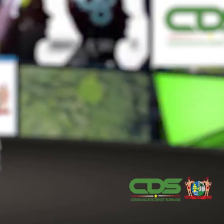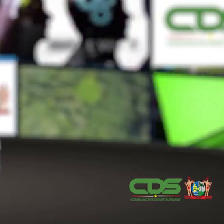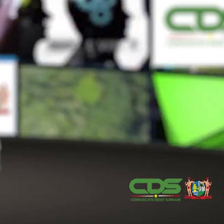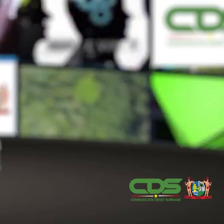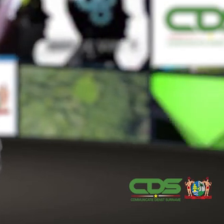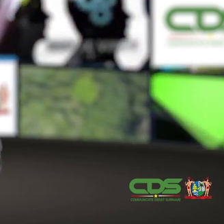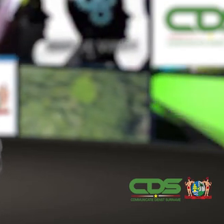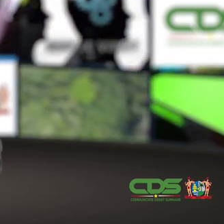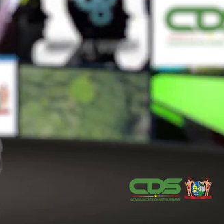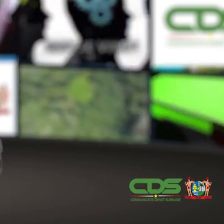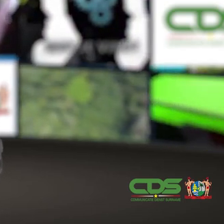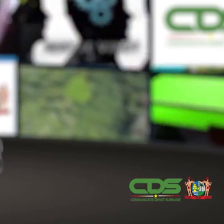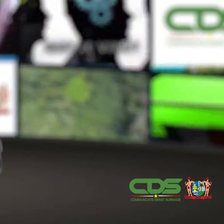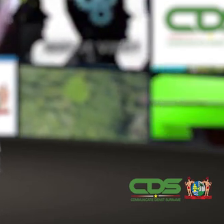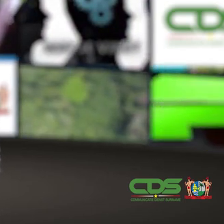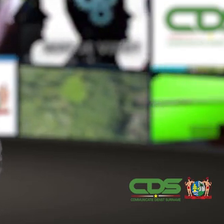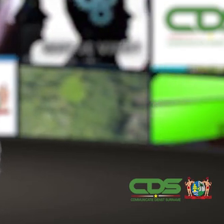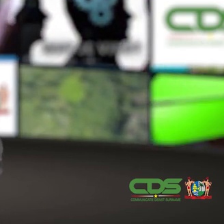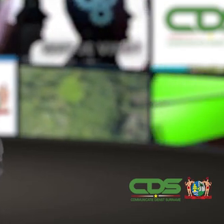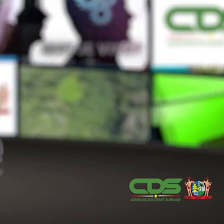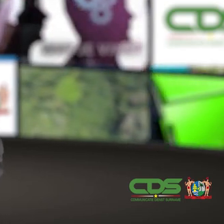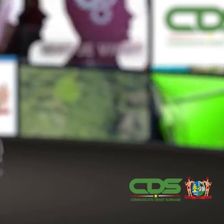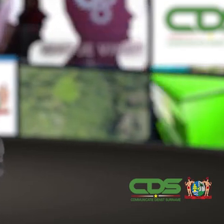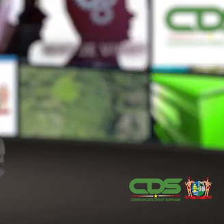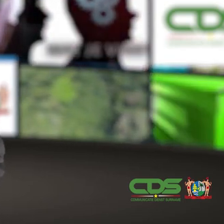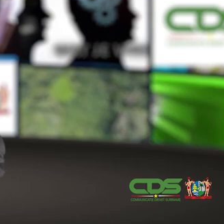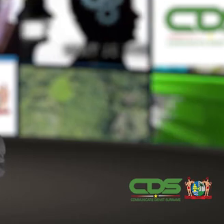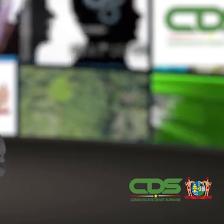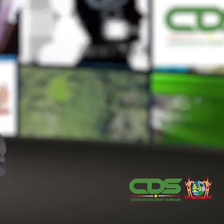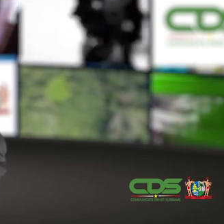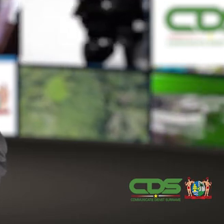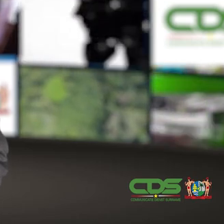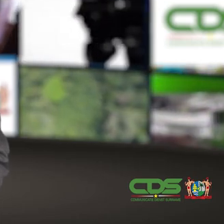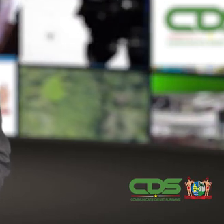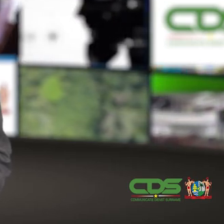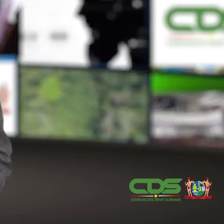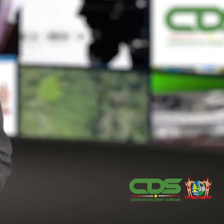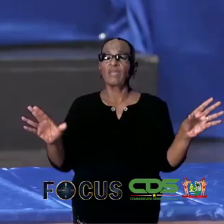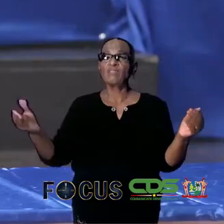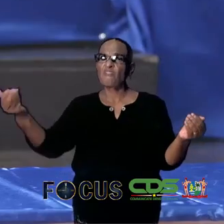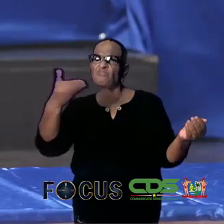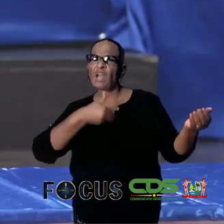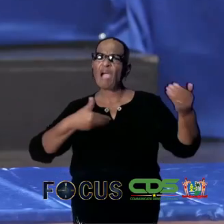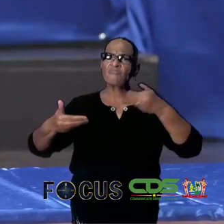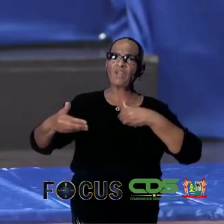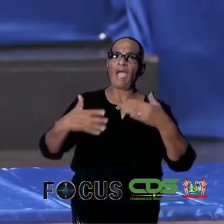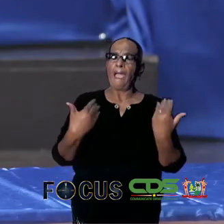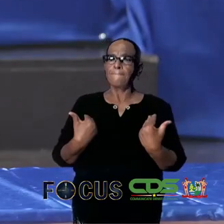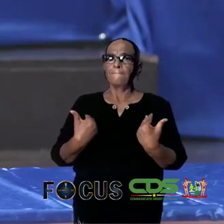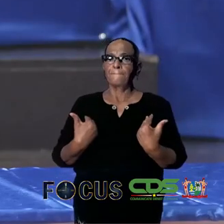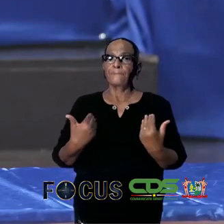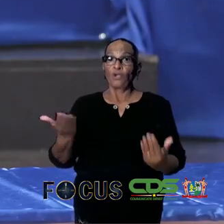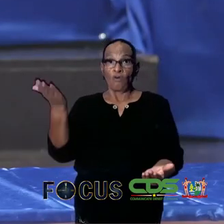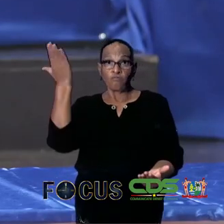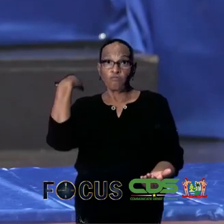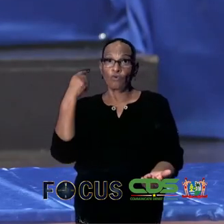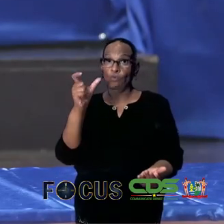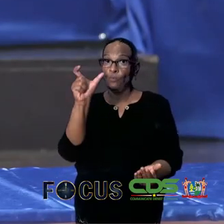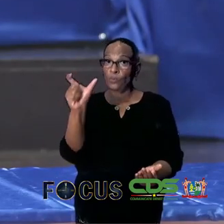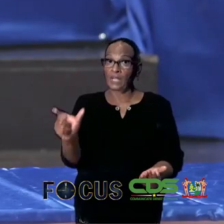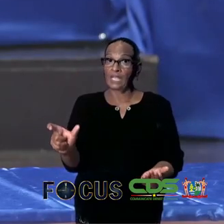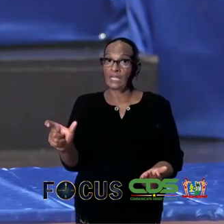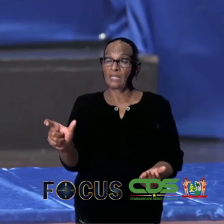de COVID-19-vaccinatie. U hoort Volksgezondheidsminister Amar Ramadin. We zijn vorige week gestart met een call